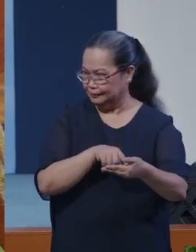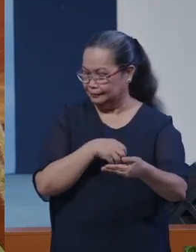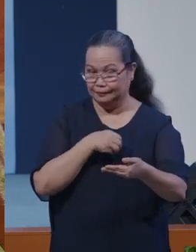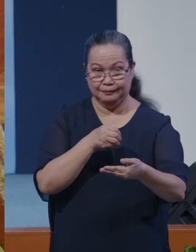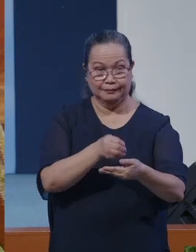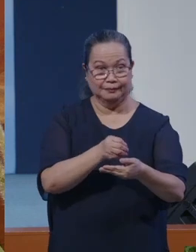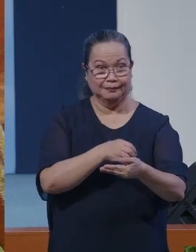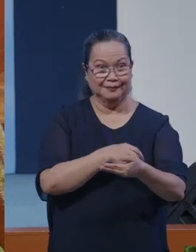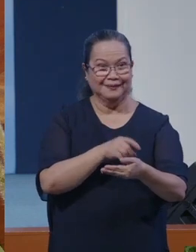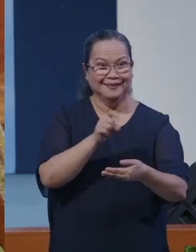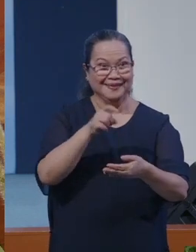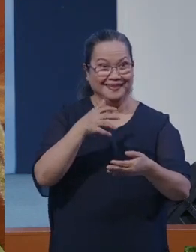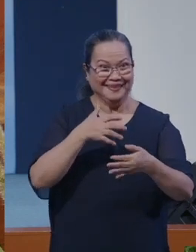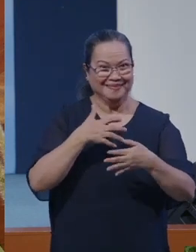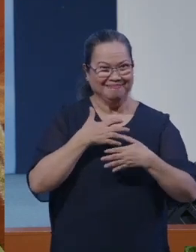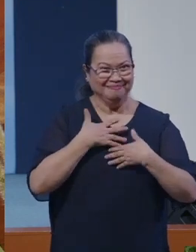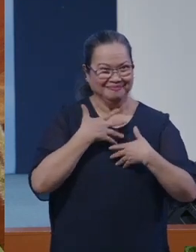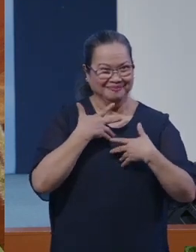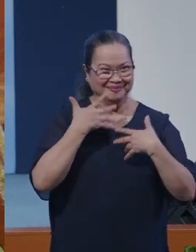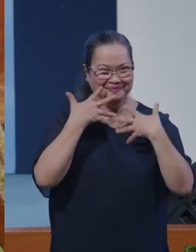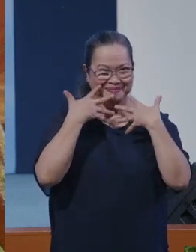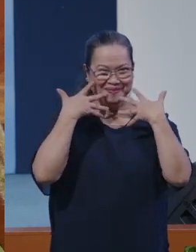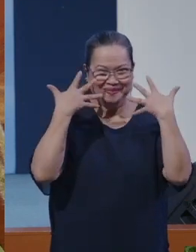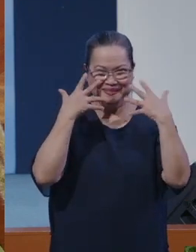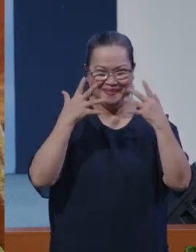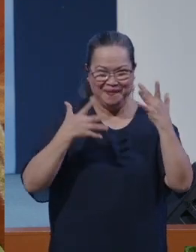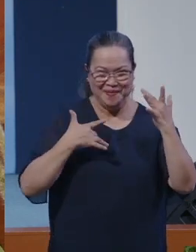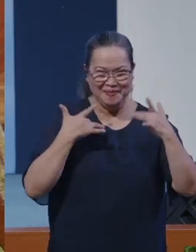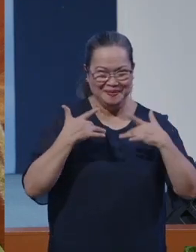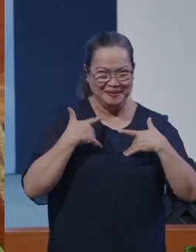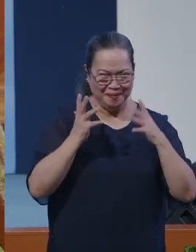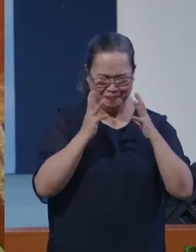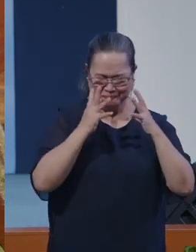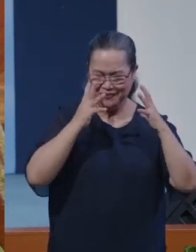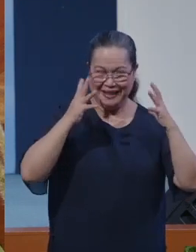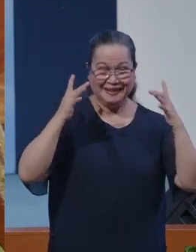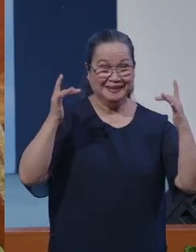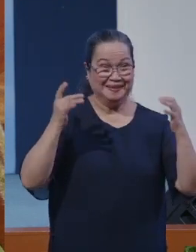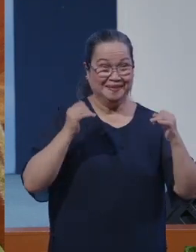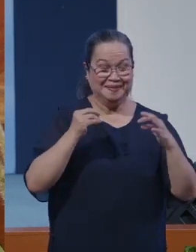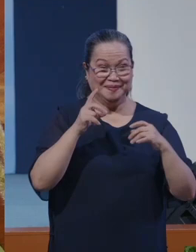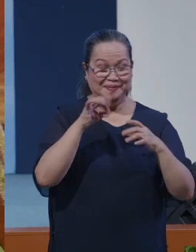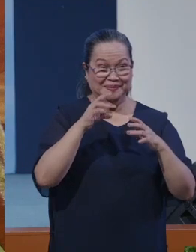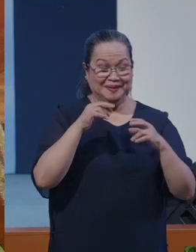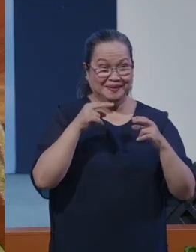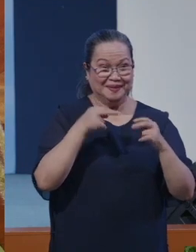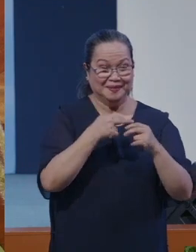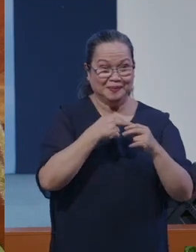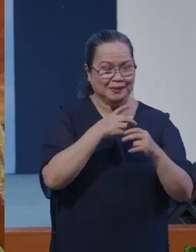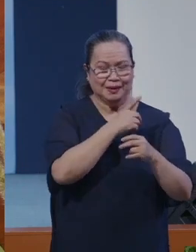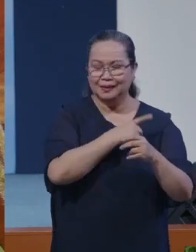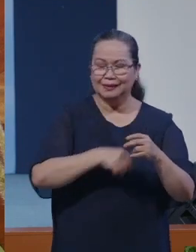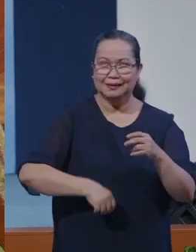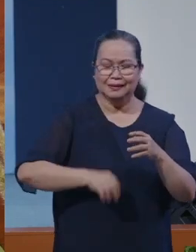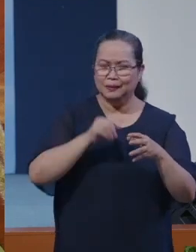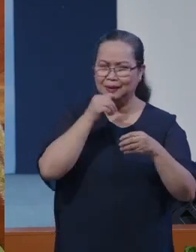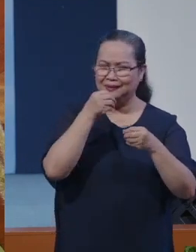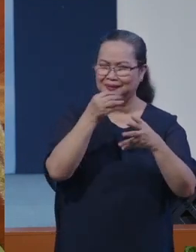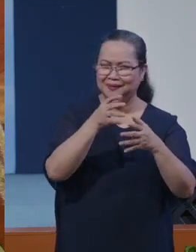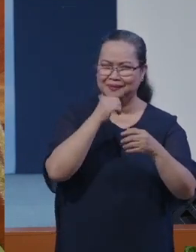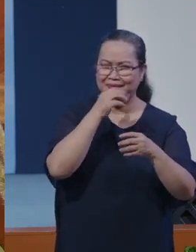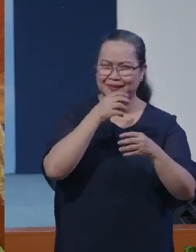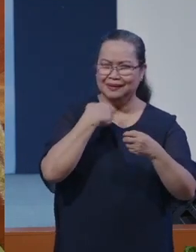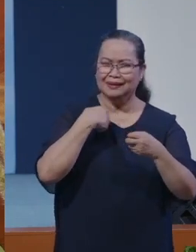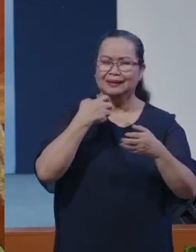Kailangan humahalakhak. Kailangan malaki. Kailangan masakit. Sabi ni David, I will not offer anything that cost